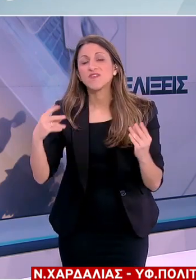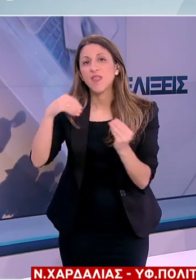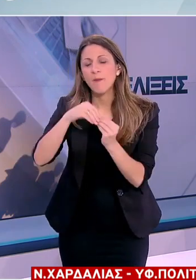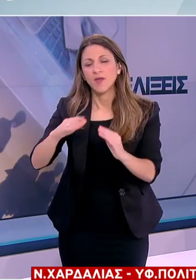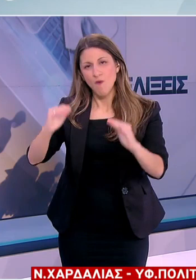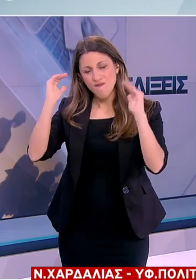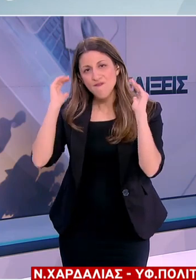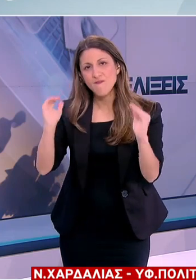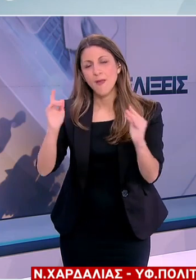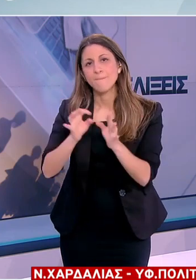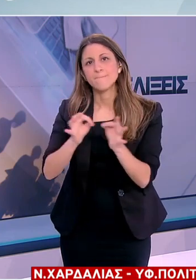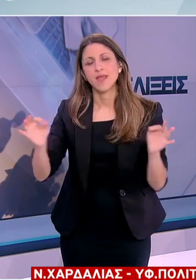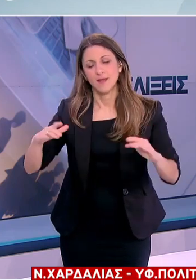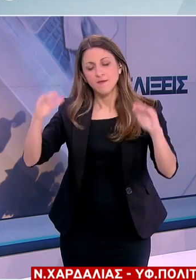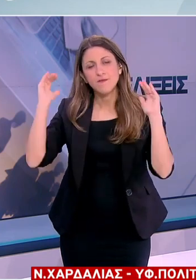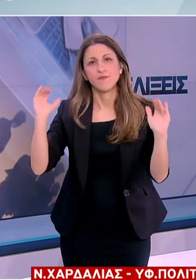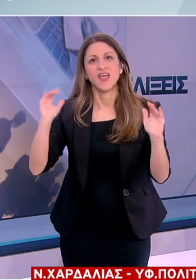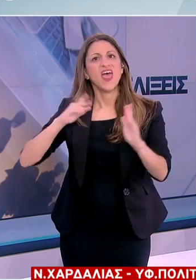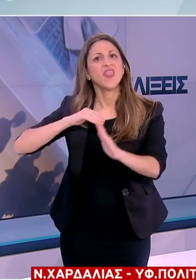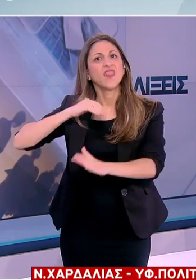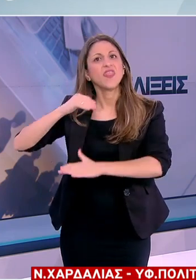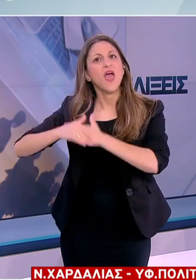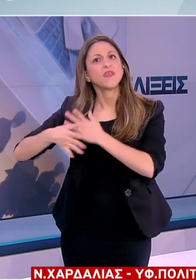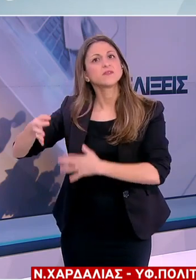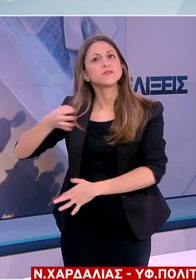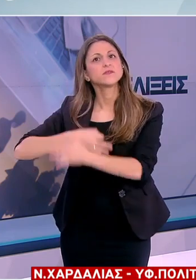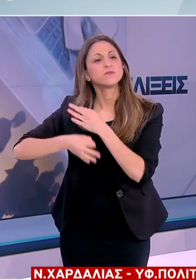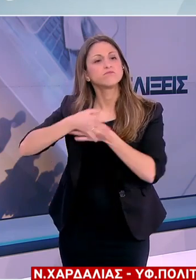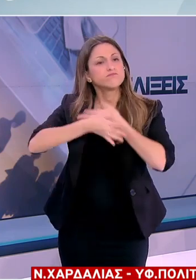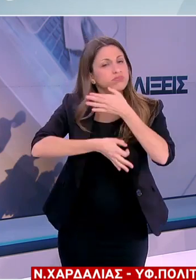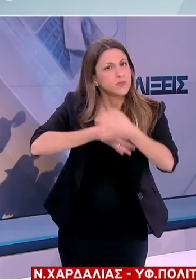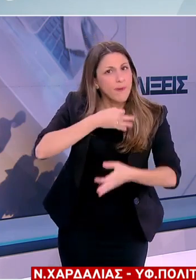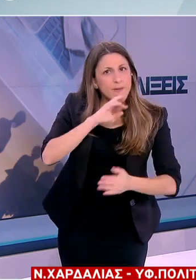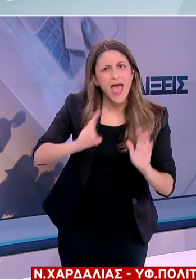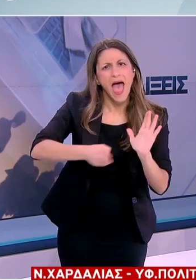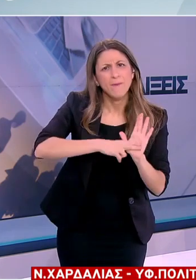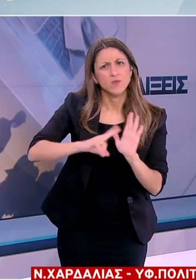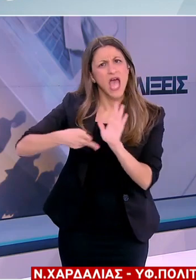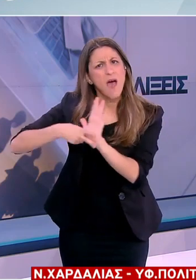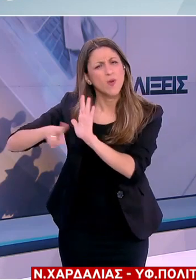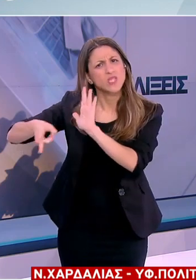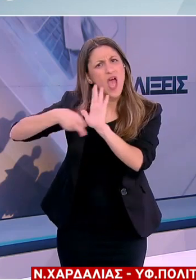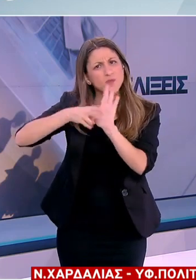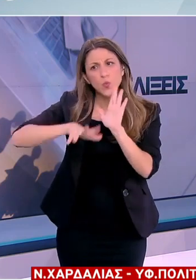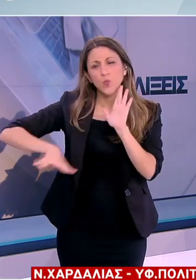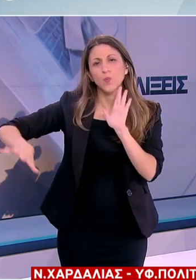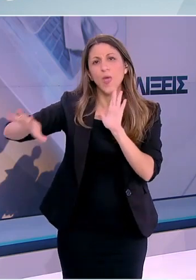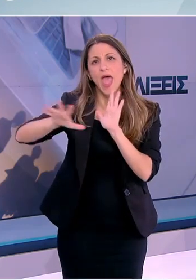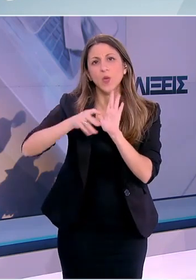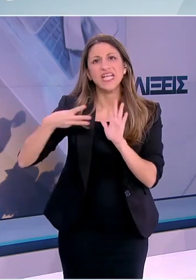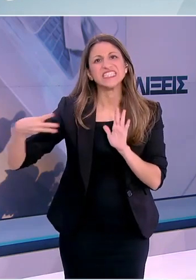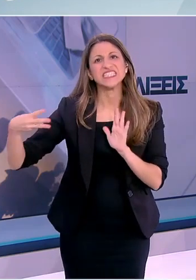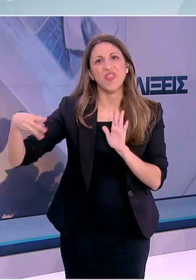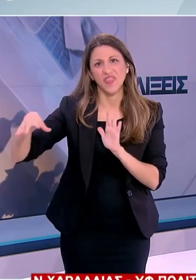ακολουθήσουν τις διαδικασίες που προβλέπονται από τις μικρές και μεγάλες απαγορεύσεις που αφορούν στην ευρύτερη περιοχή